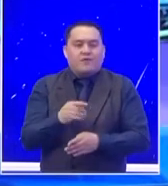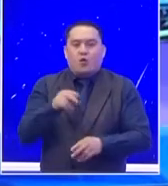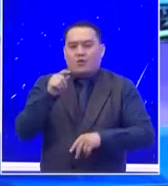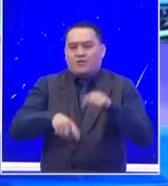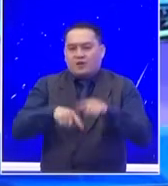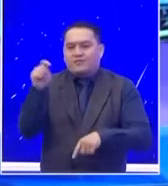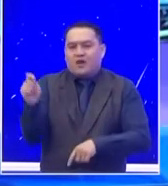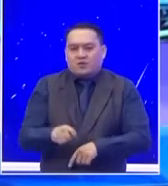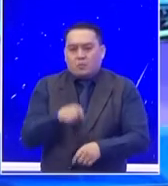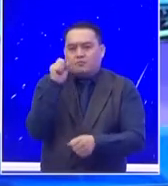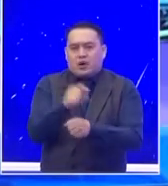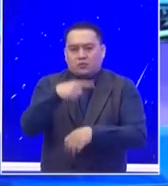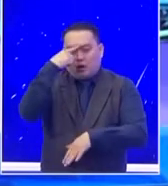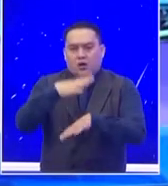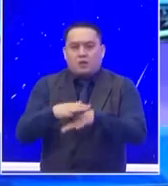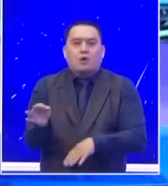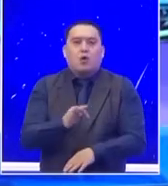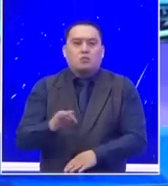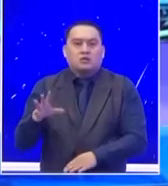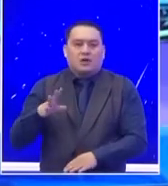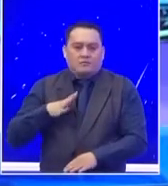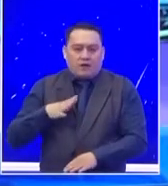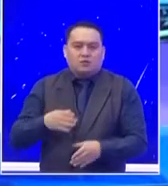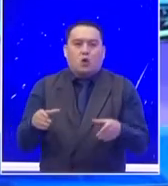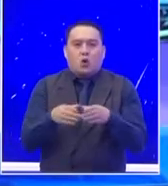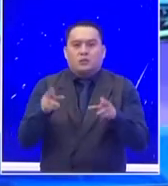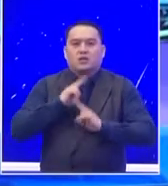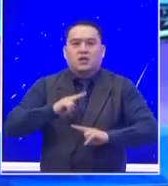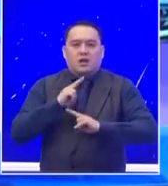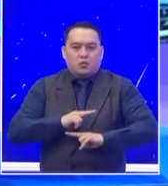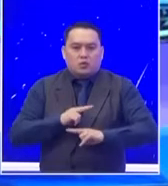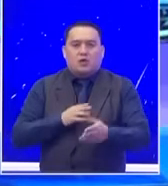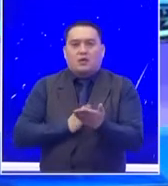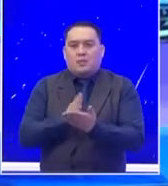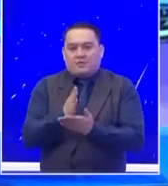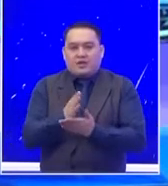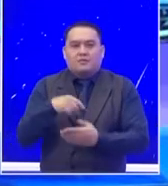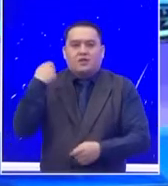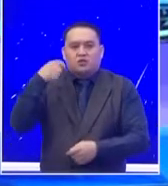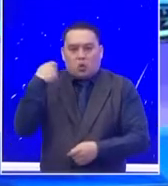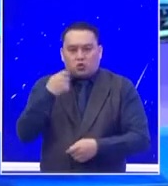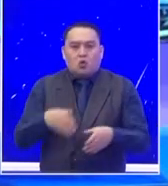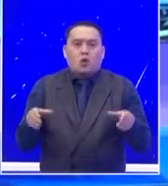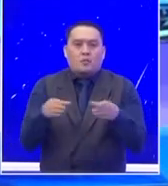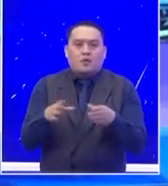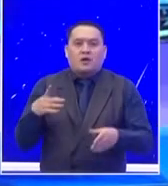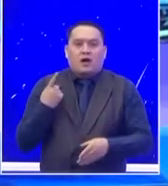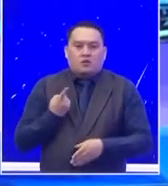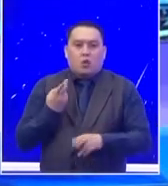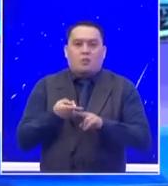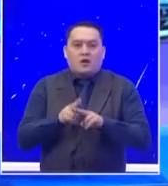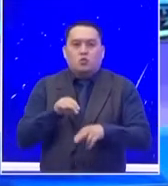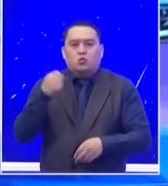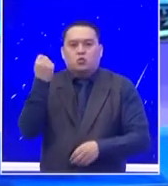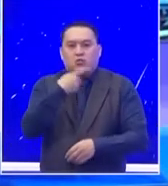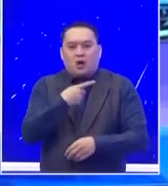В регионе по поручению главы края Аманды Кабаталова начата комплексная работа в этом направлении. Наша съемочная группа побывала